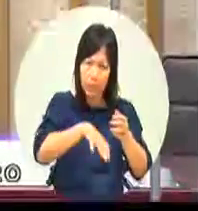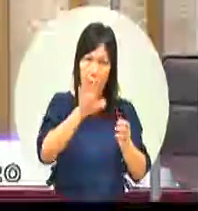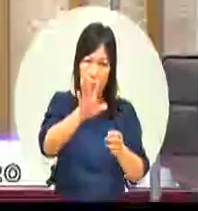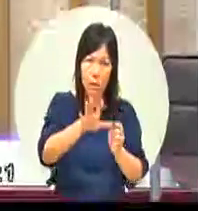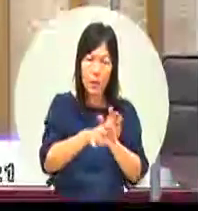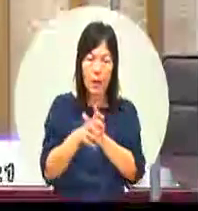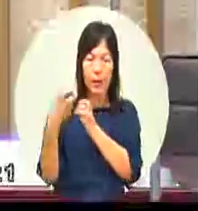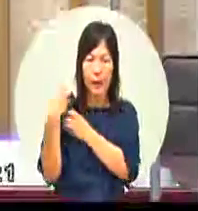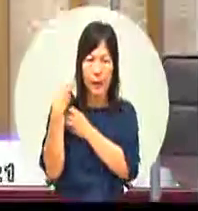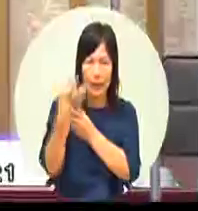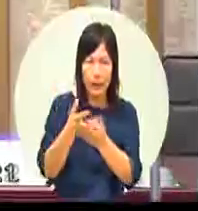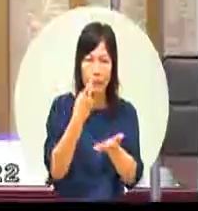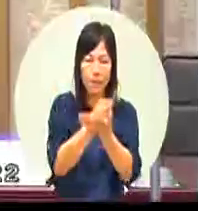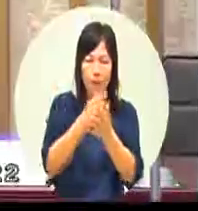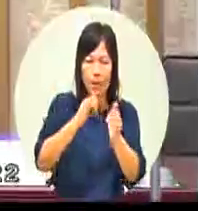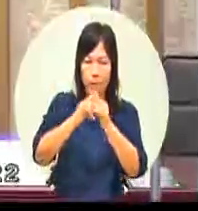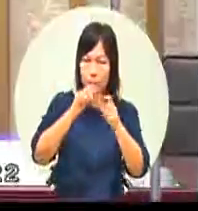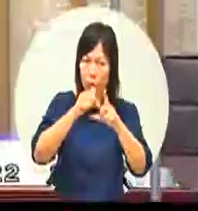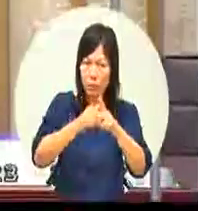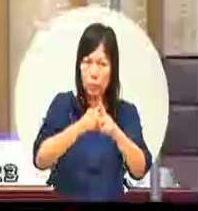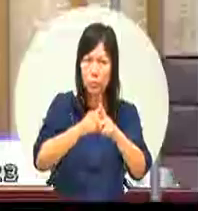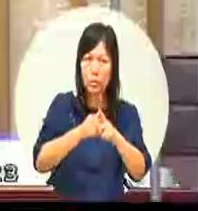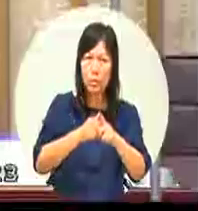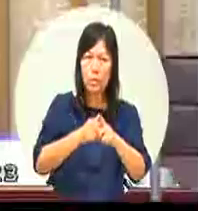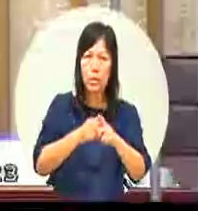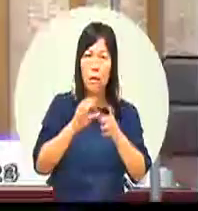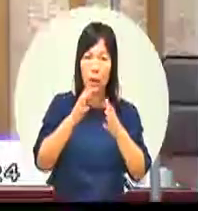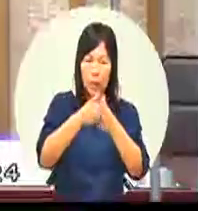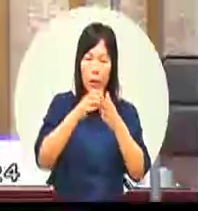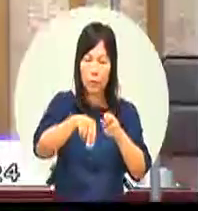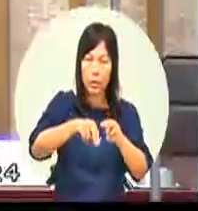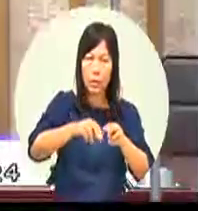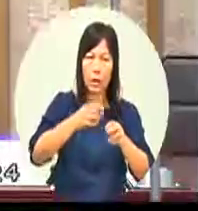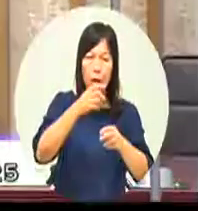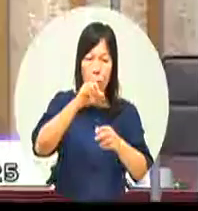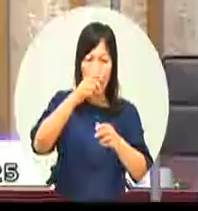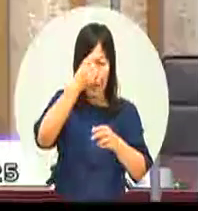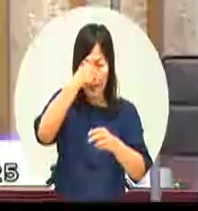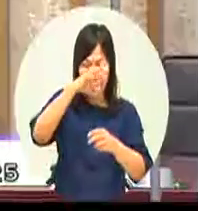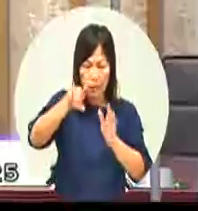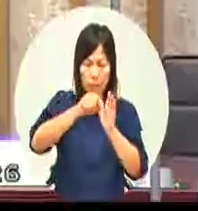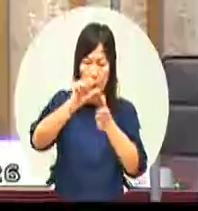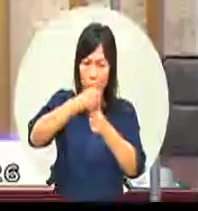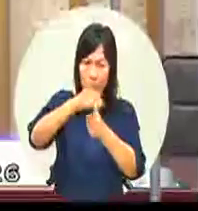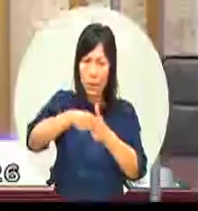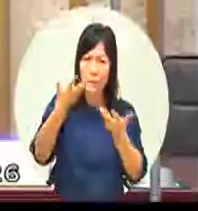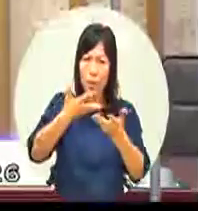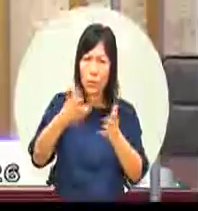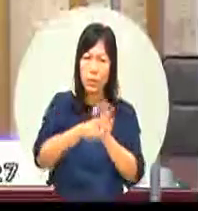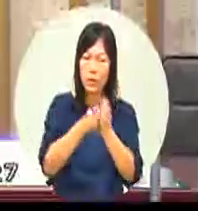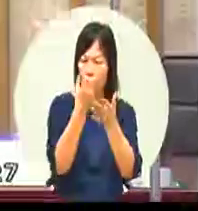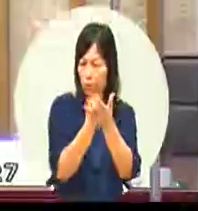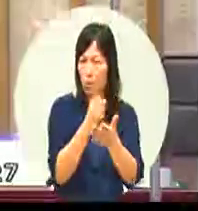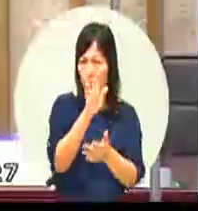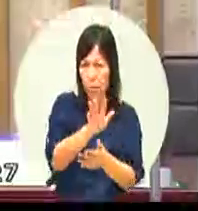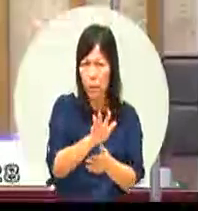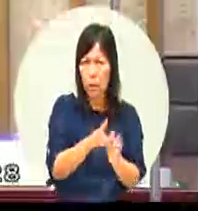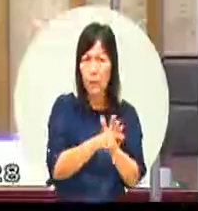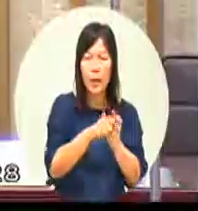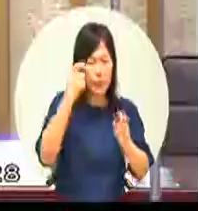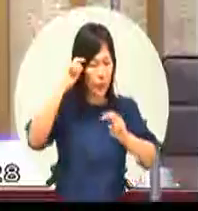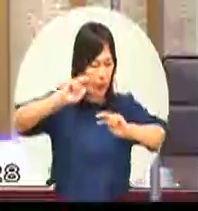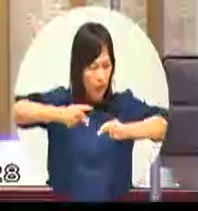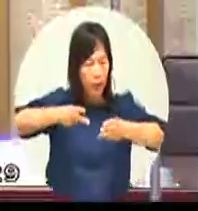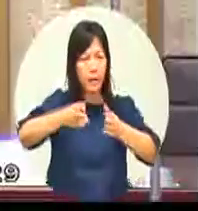交给每个社区管委会。那之所以会需要有这个凤山五甲这个案子的还留着的是，并把它更